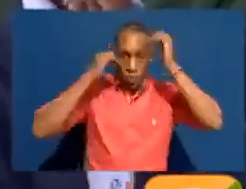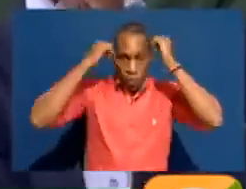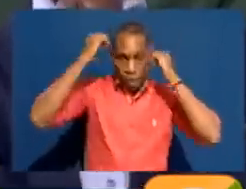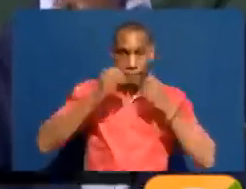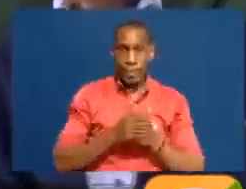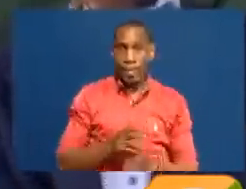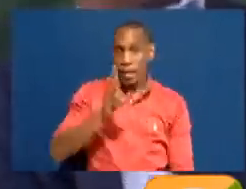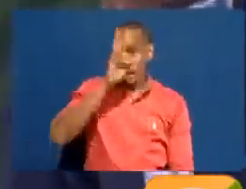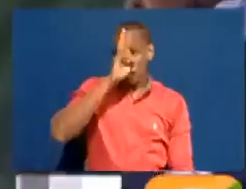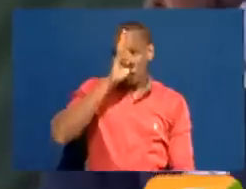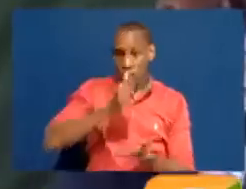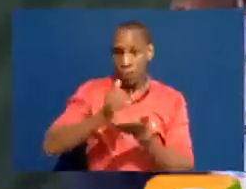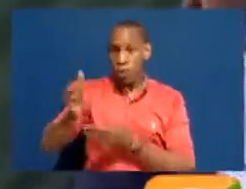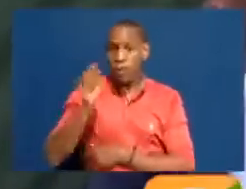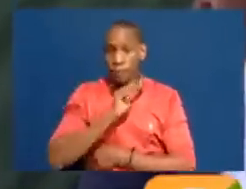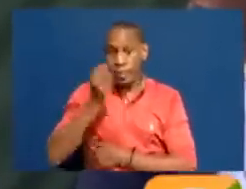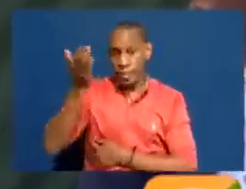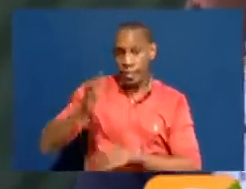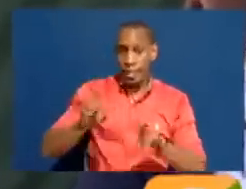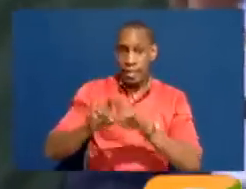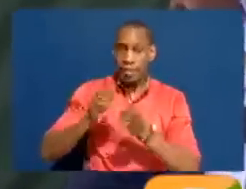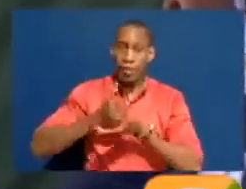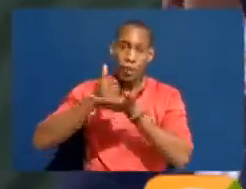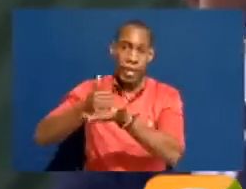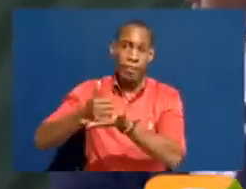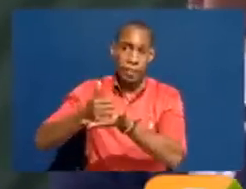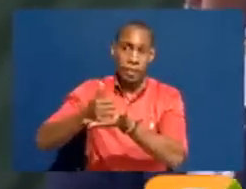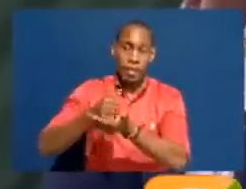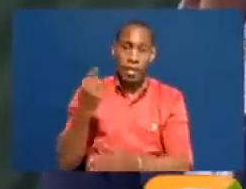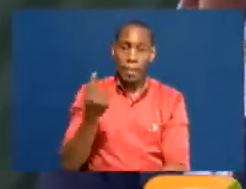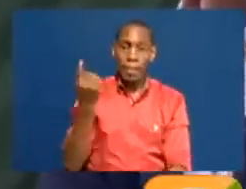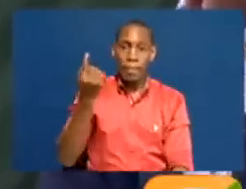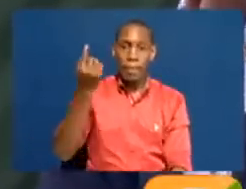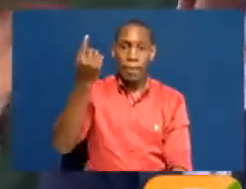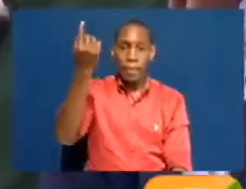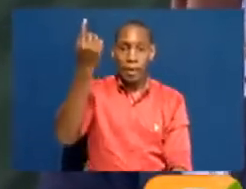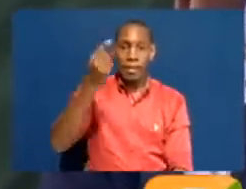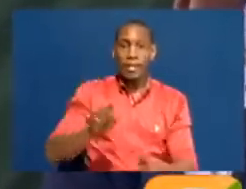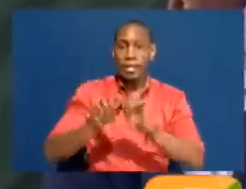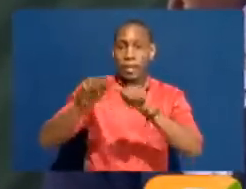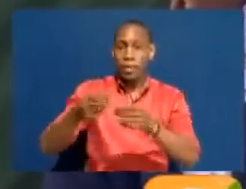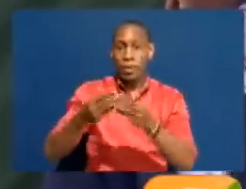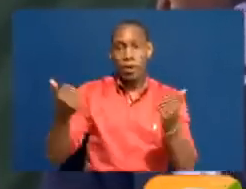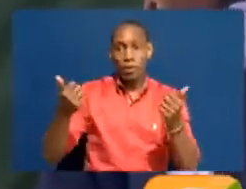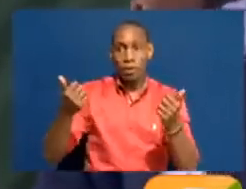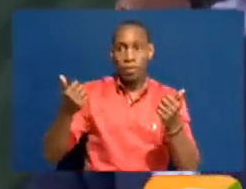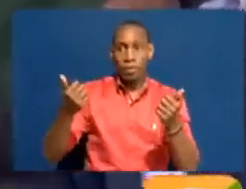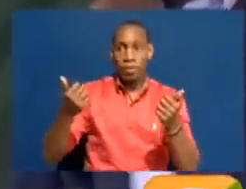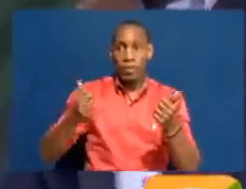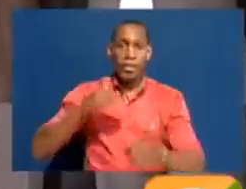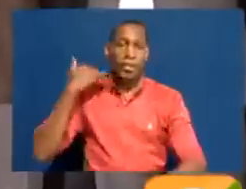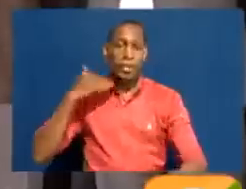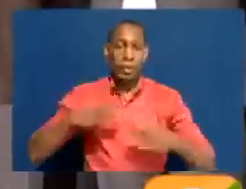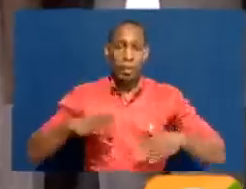Hawa polisi wako huko pia wasaidiwe na ndege ili waweze kupambana na hiyo